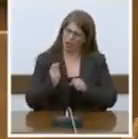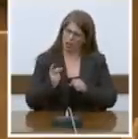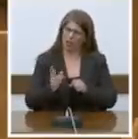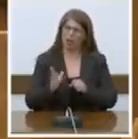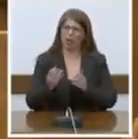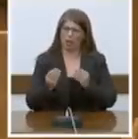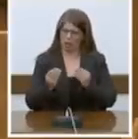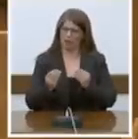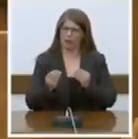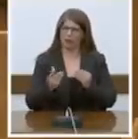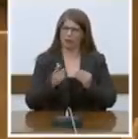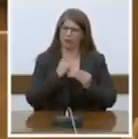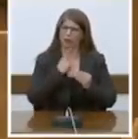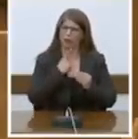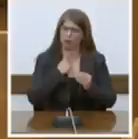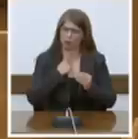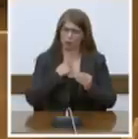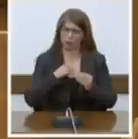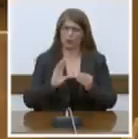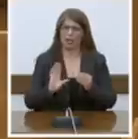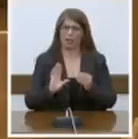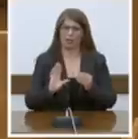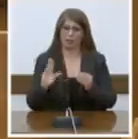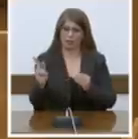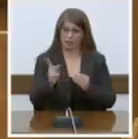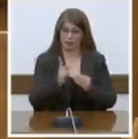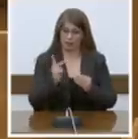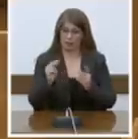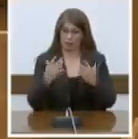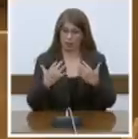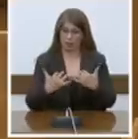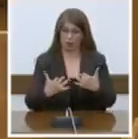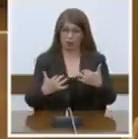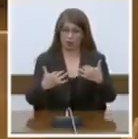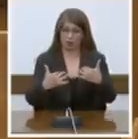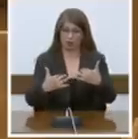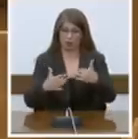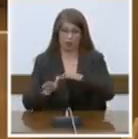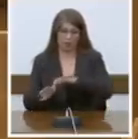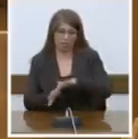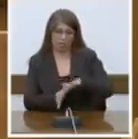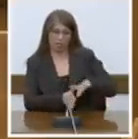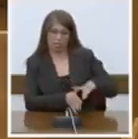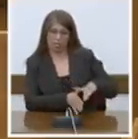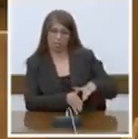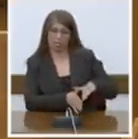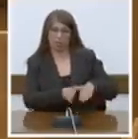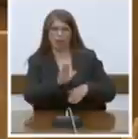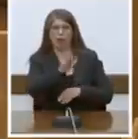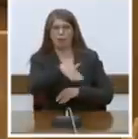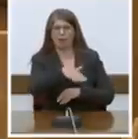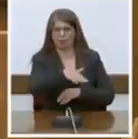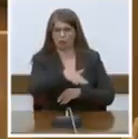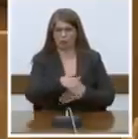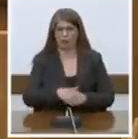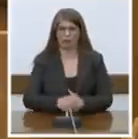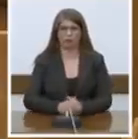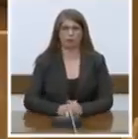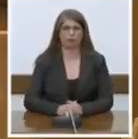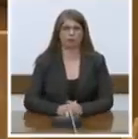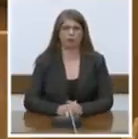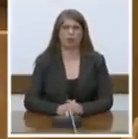θα αρέσκονταν σε ένα κοινοβούλιο παραγωνισμένο, απαξιωμένο,